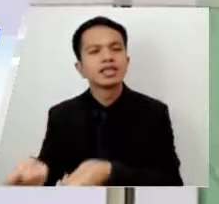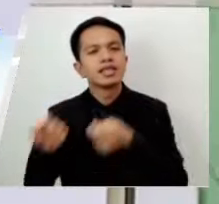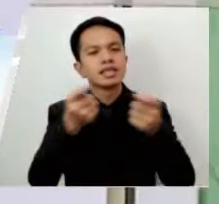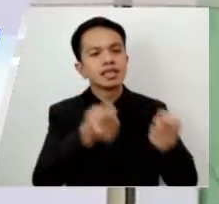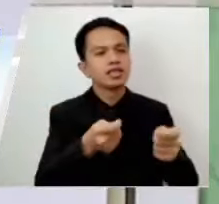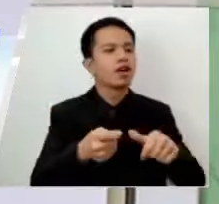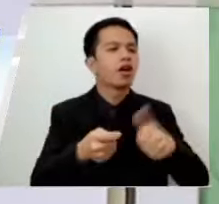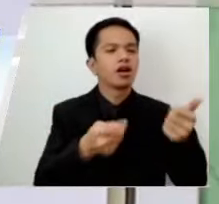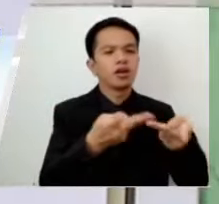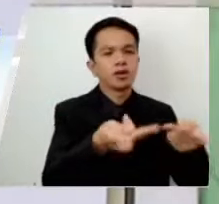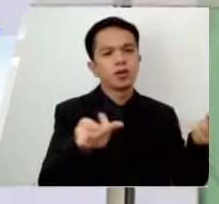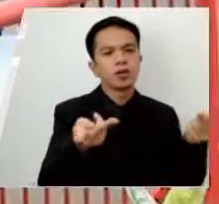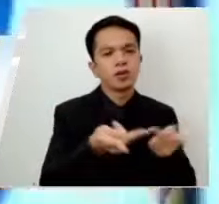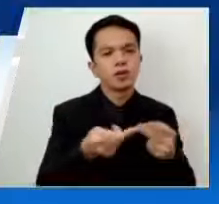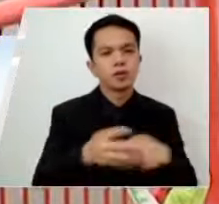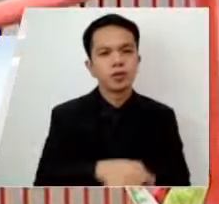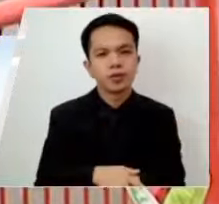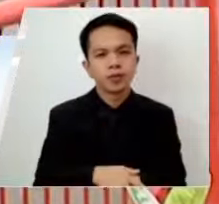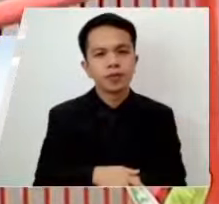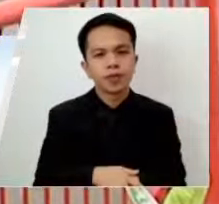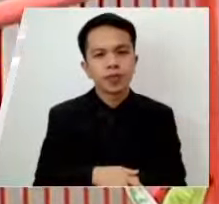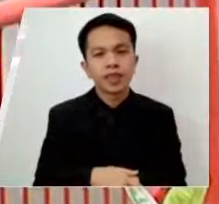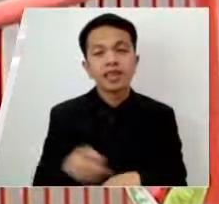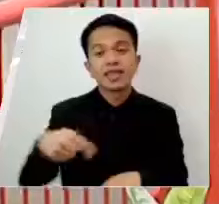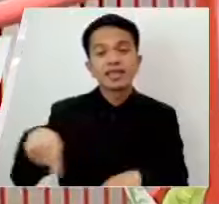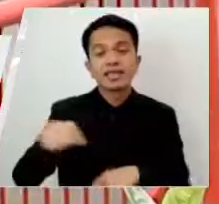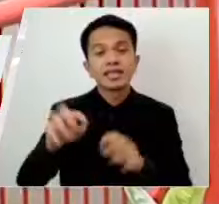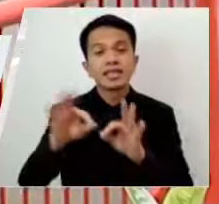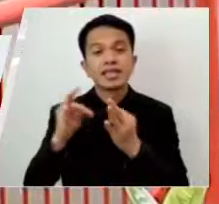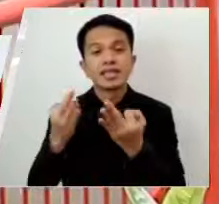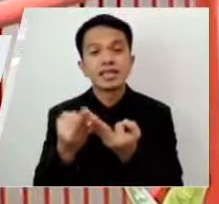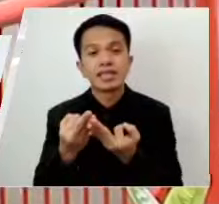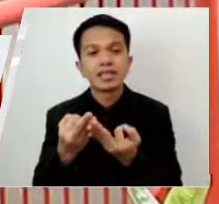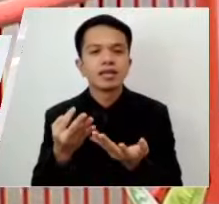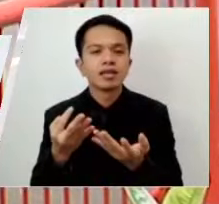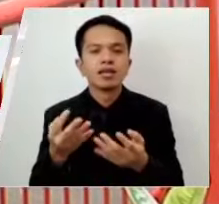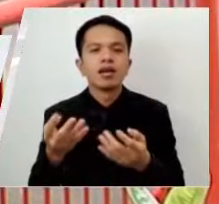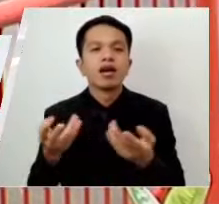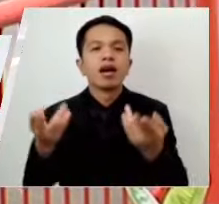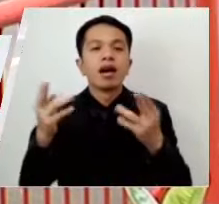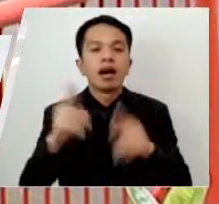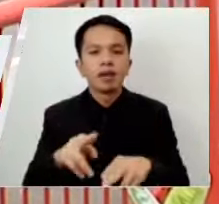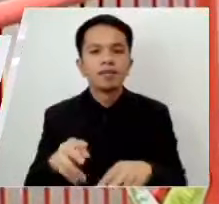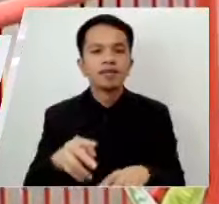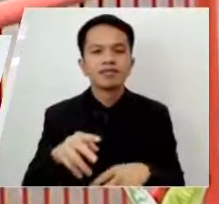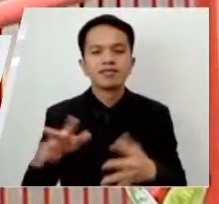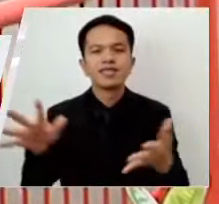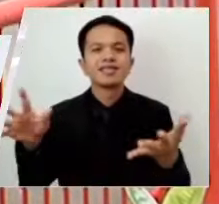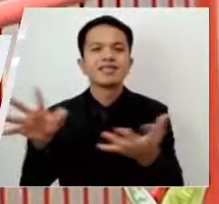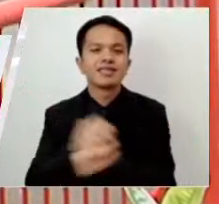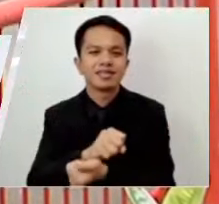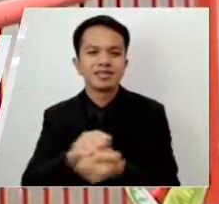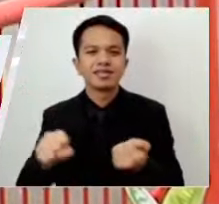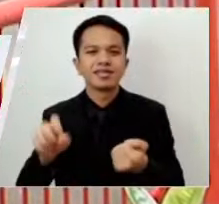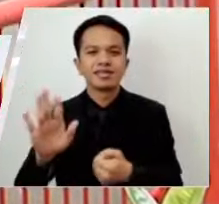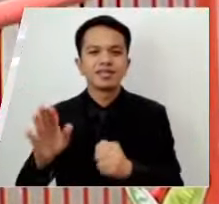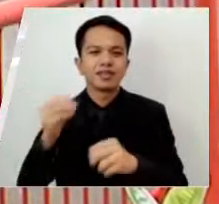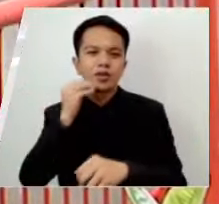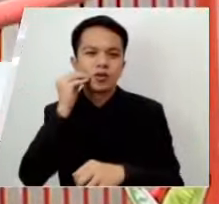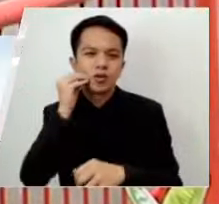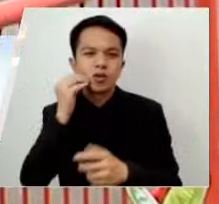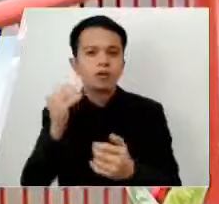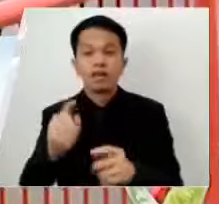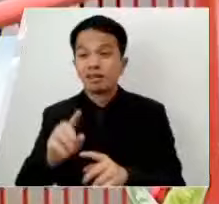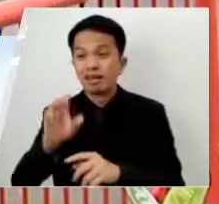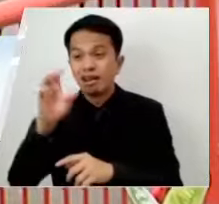center. Sila po kasi yung mga families na na-wash out po yung mga bahay kaya hindi po sila agad-agad nakabalik kahit wala